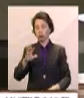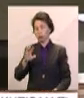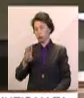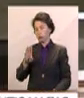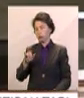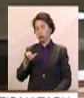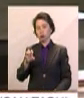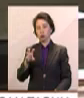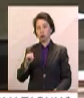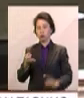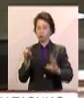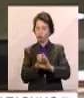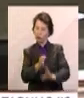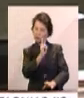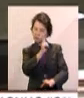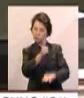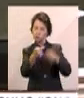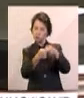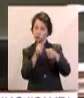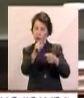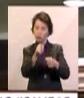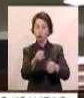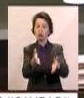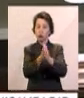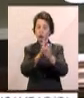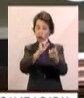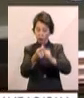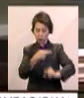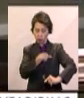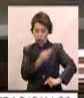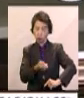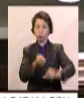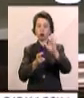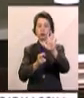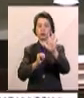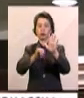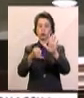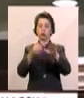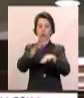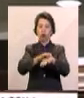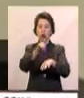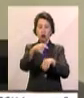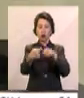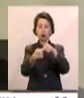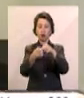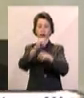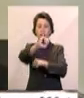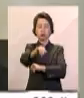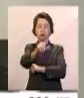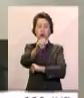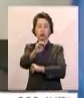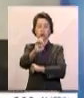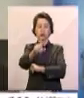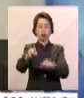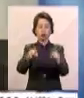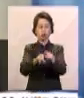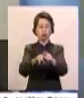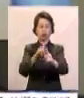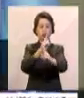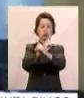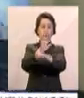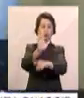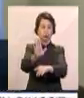sebagai plaintif memfailkan saman menuntut ganti rugi RM5 juta atas dakwaan Datuk Seri Jamal sebagai